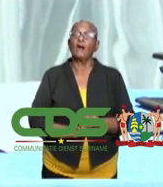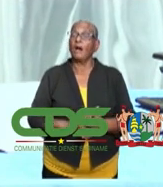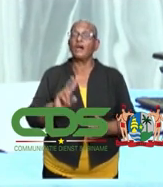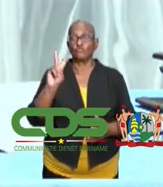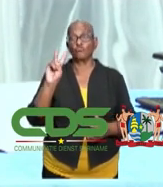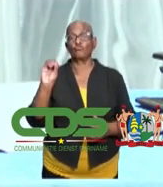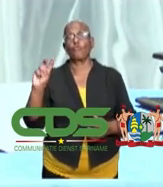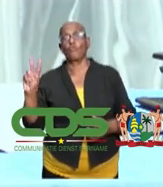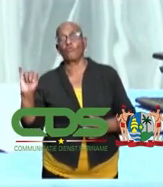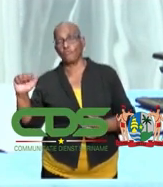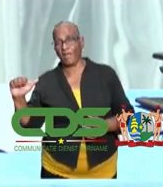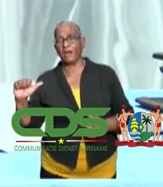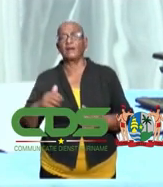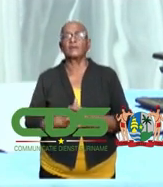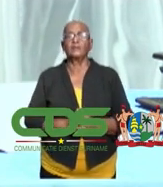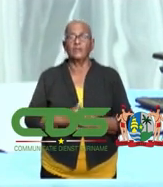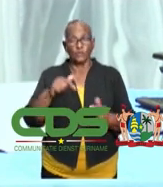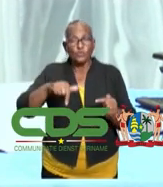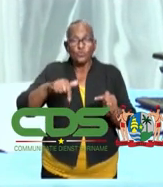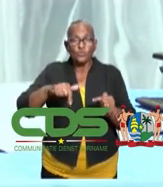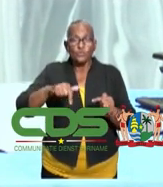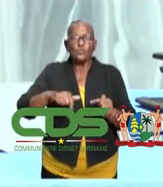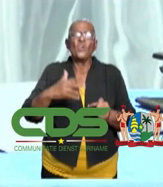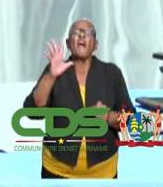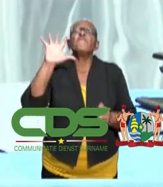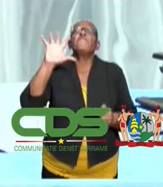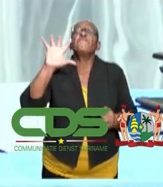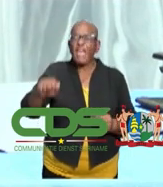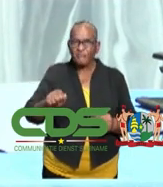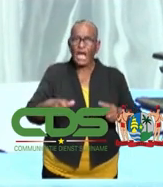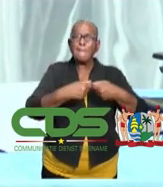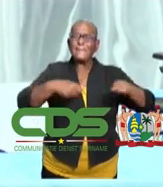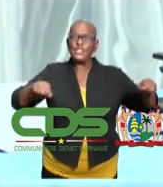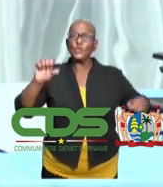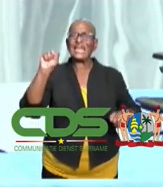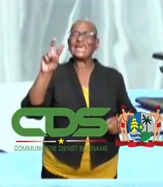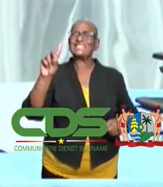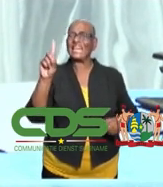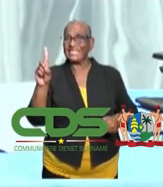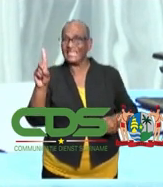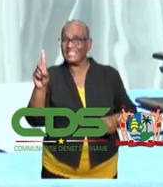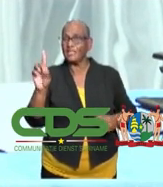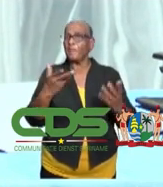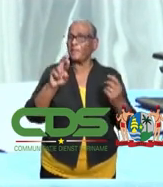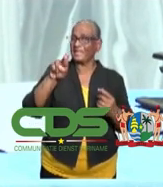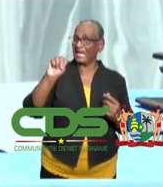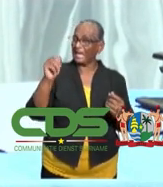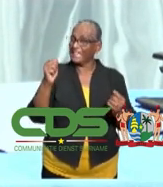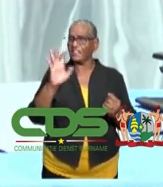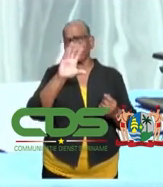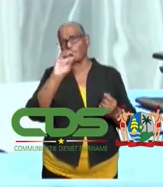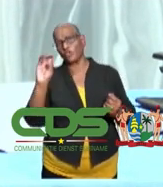Nova, daar is er een uitzetting van 50 miljoen SRD. Met een rente tussen